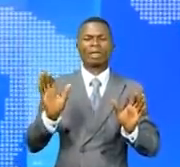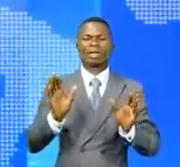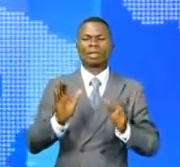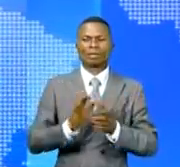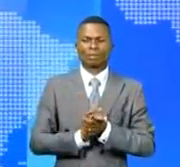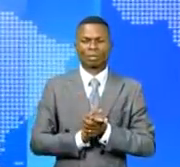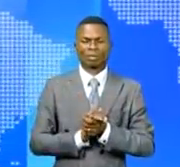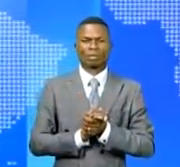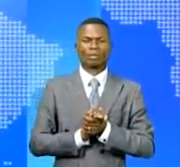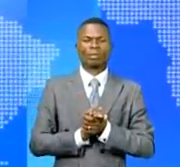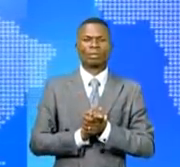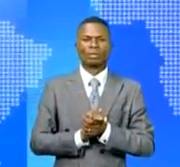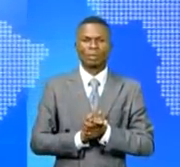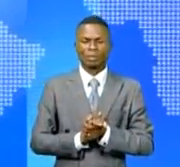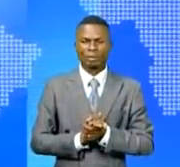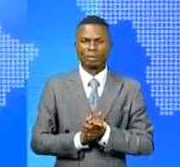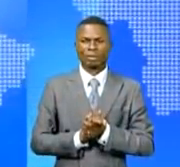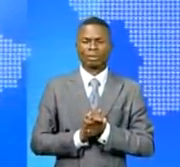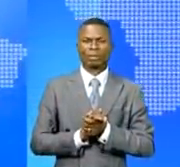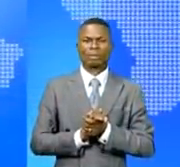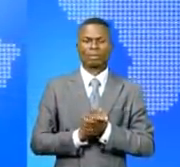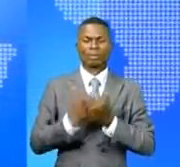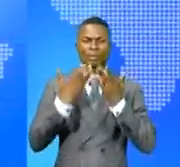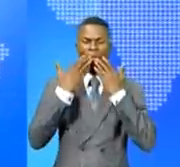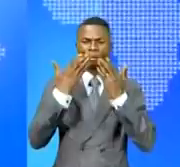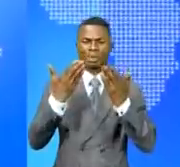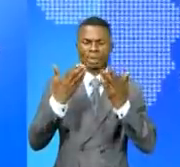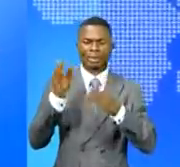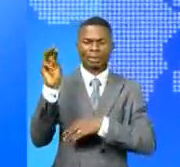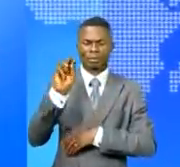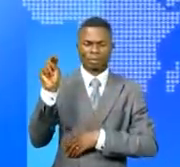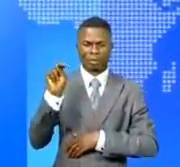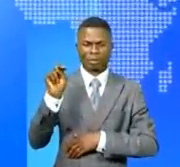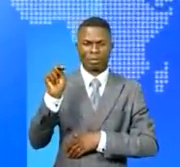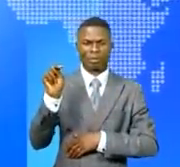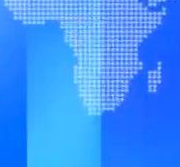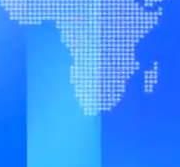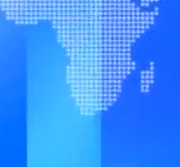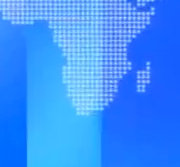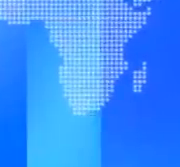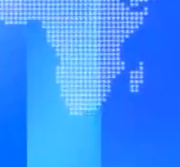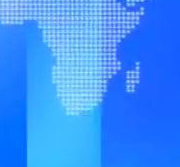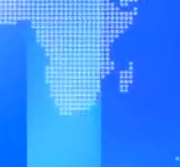le programme de la Radio-Télévision nationale congolaise RTNC, la chaîne de grands événements. Bonsoir.